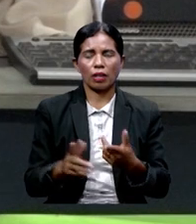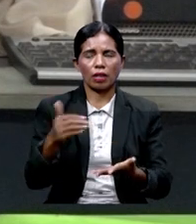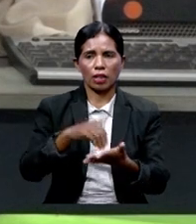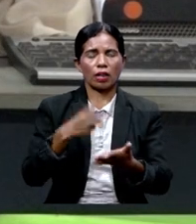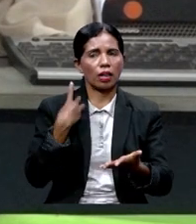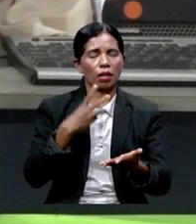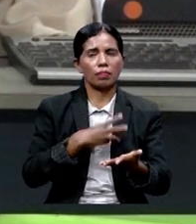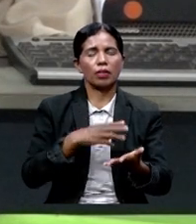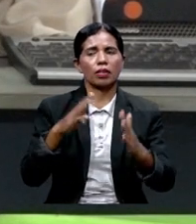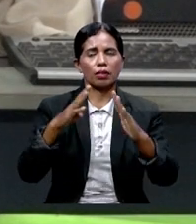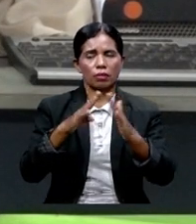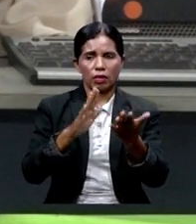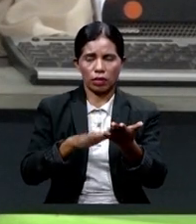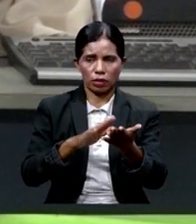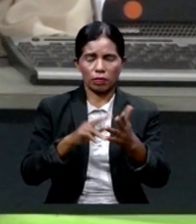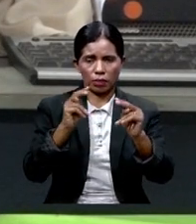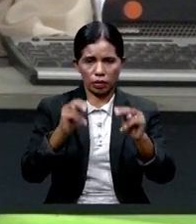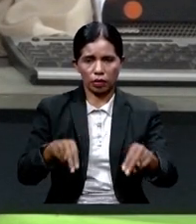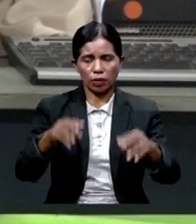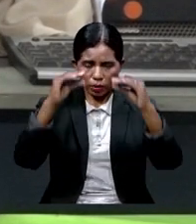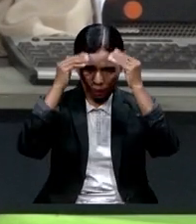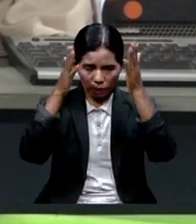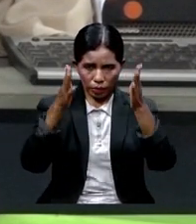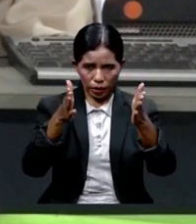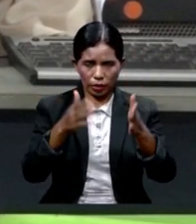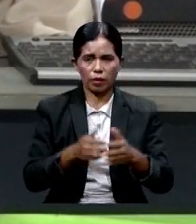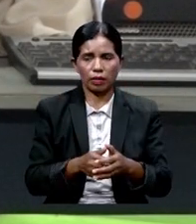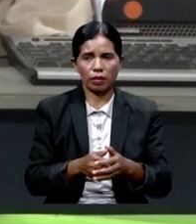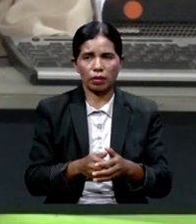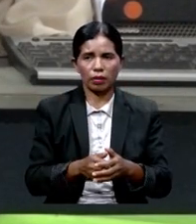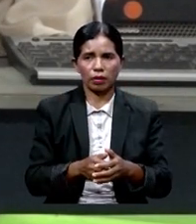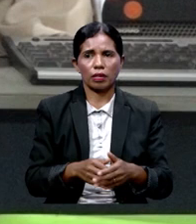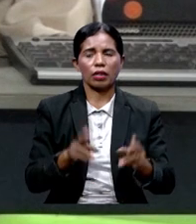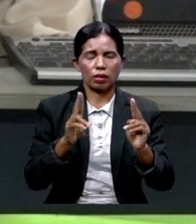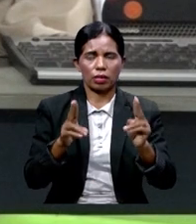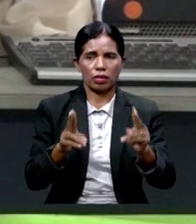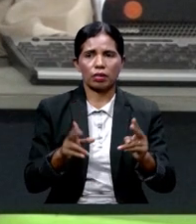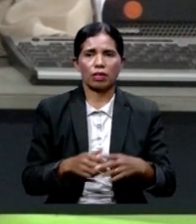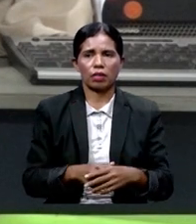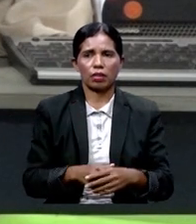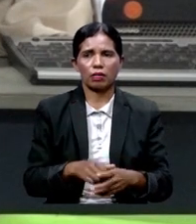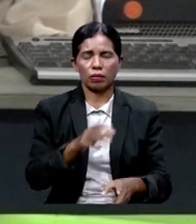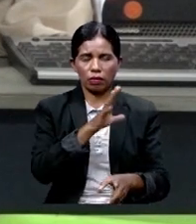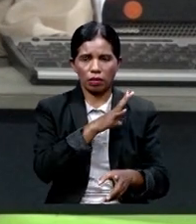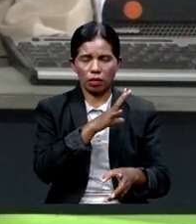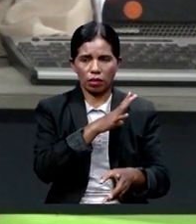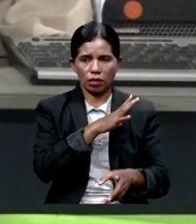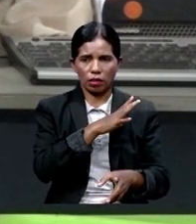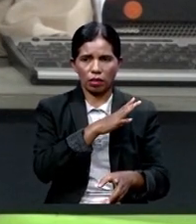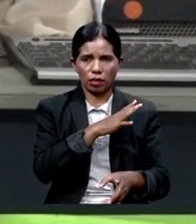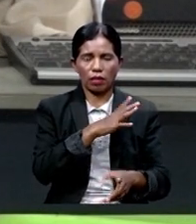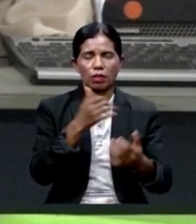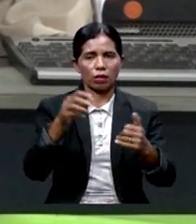minha escola precisa te ves profesor pelo menos urgente hodihei neve maka